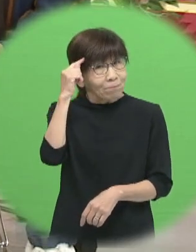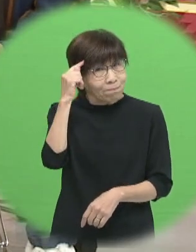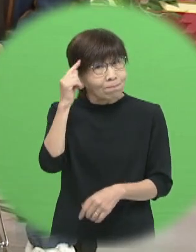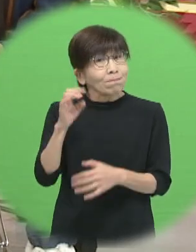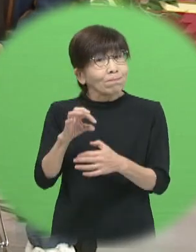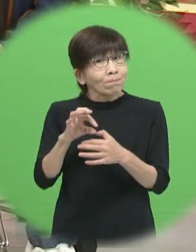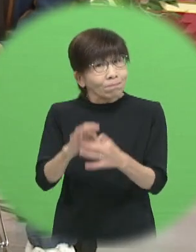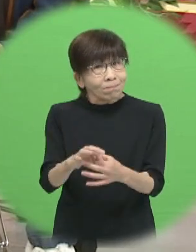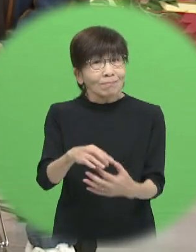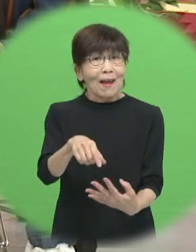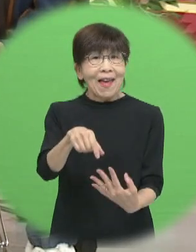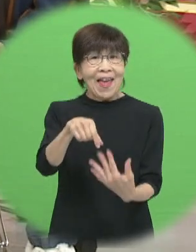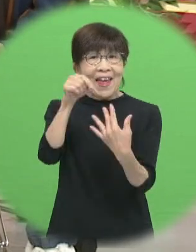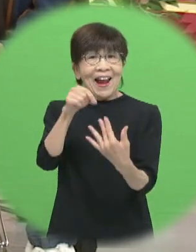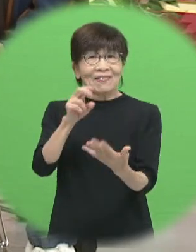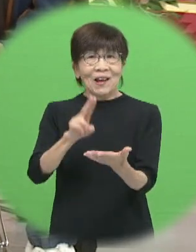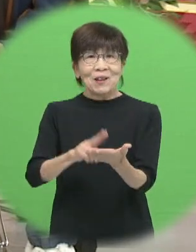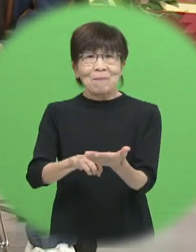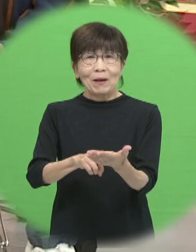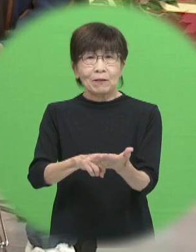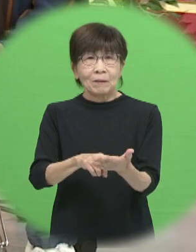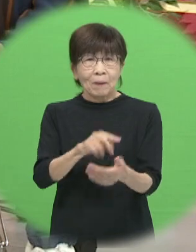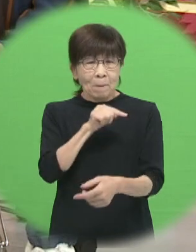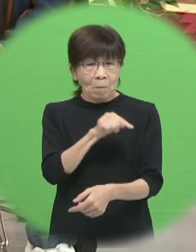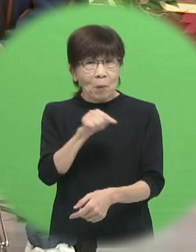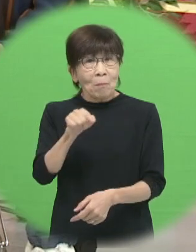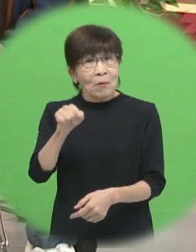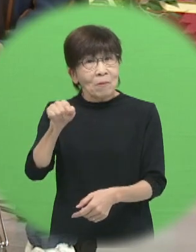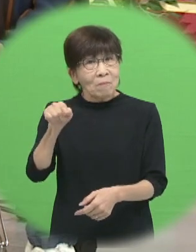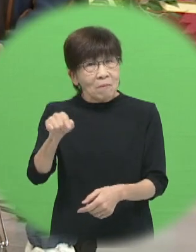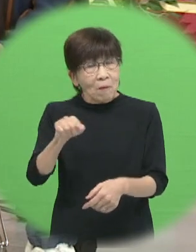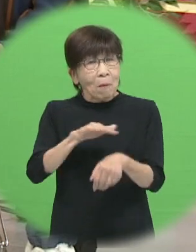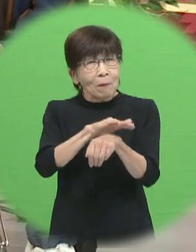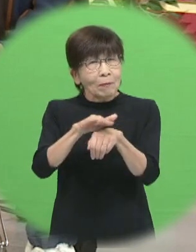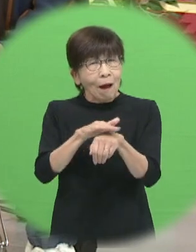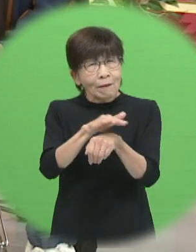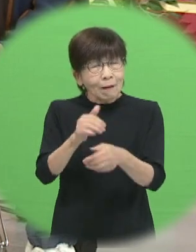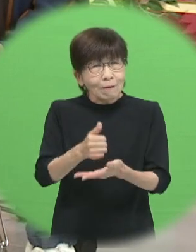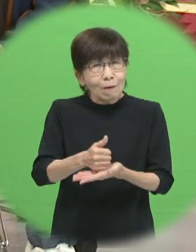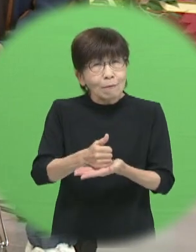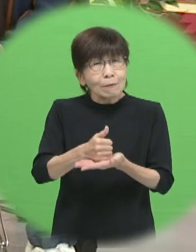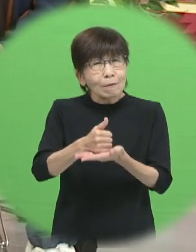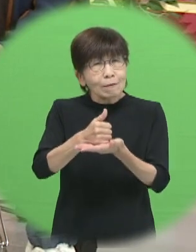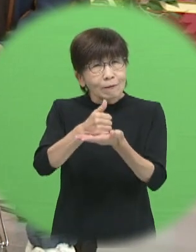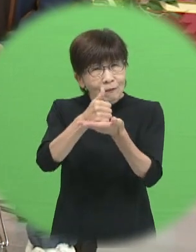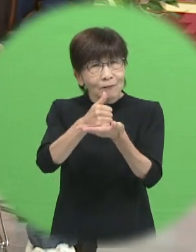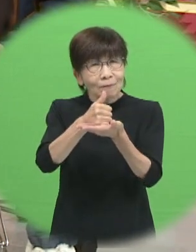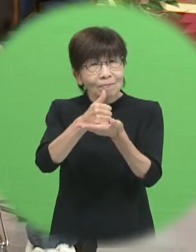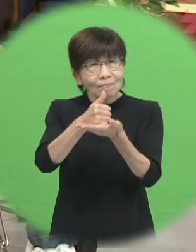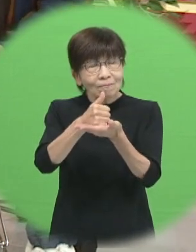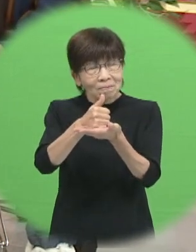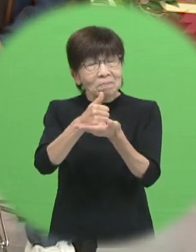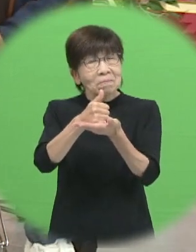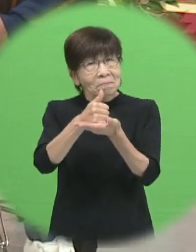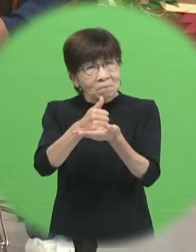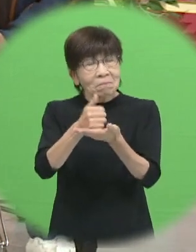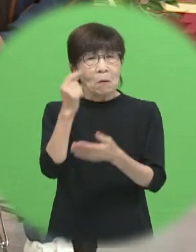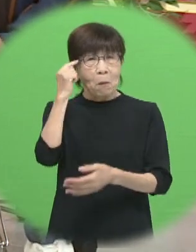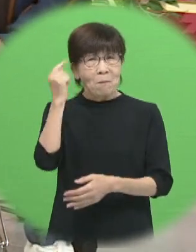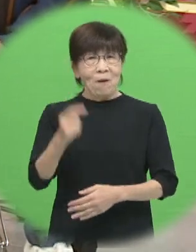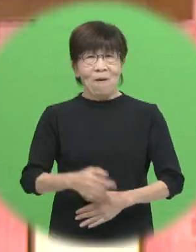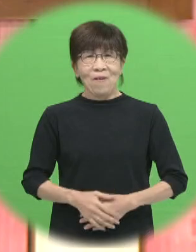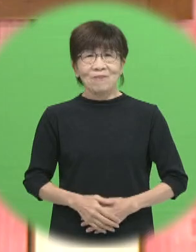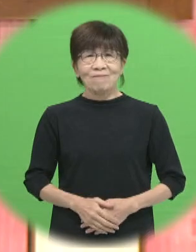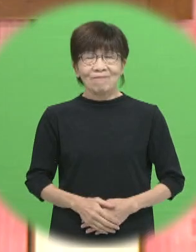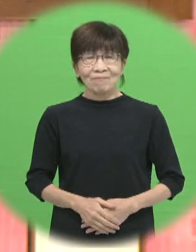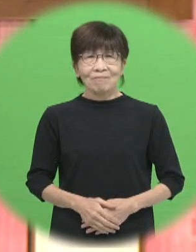分で選んで決める、でそういうことをこう尊重するっていうことがとても大事だというふうにね、思います、